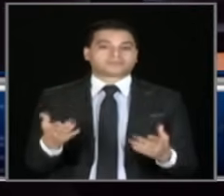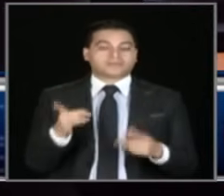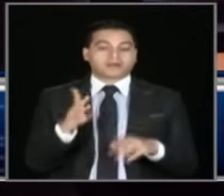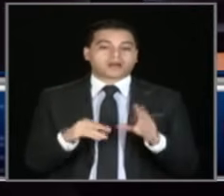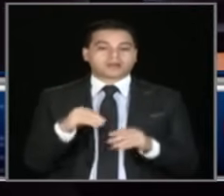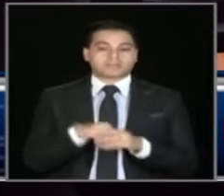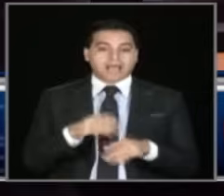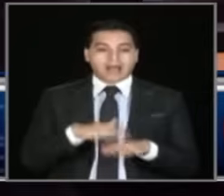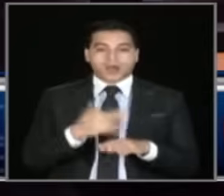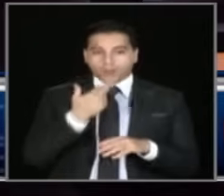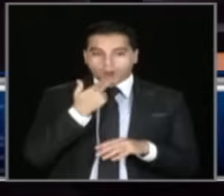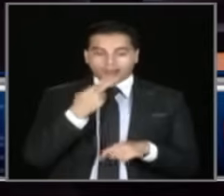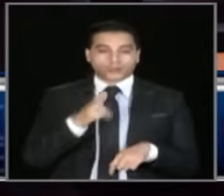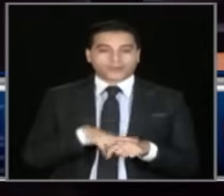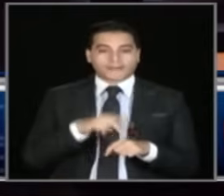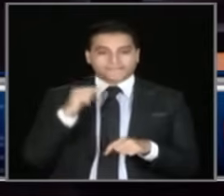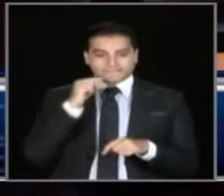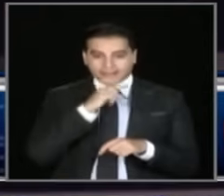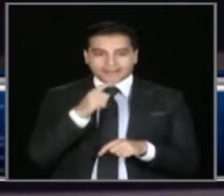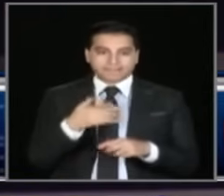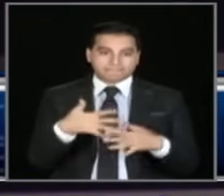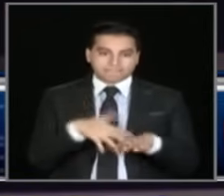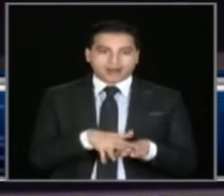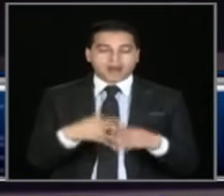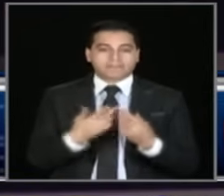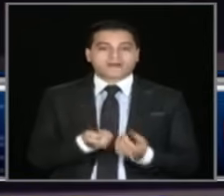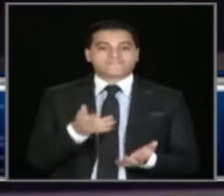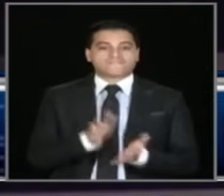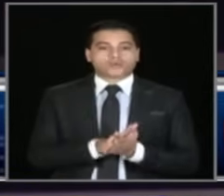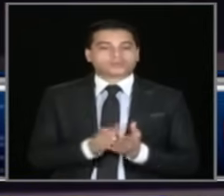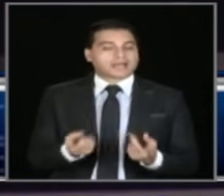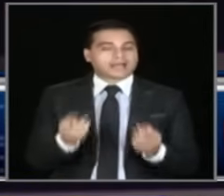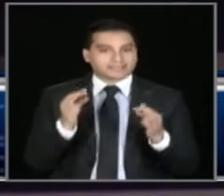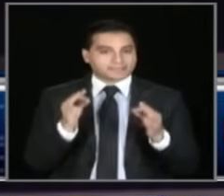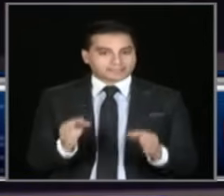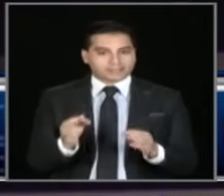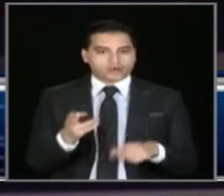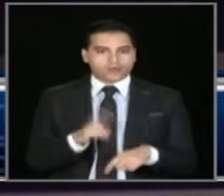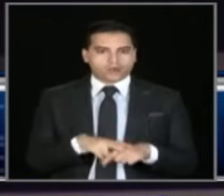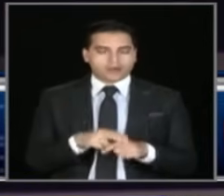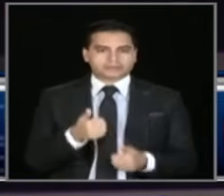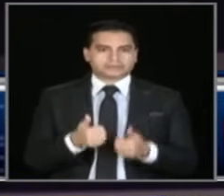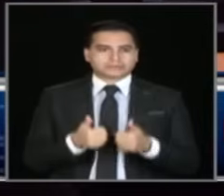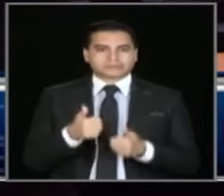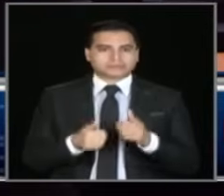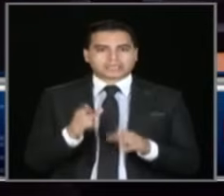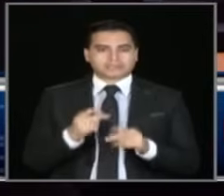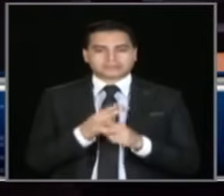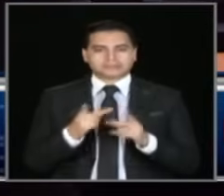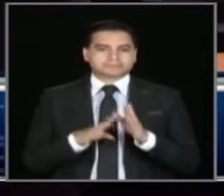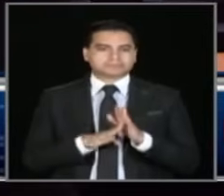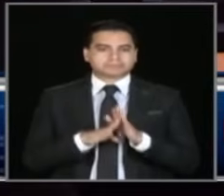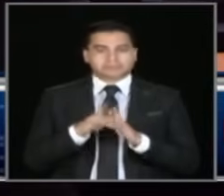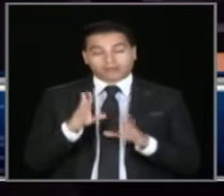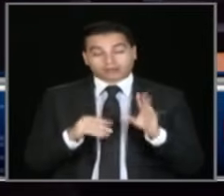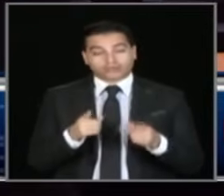بتحكي عن ولد وبنت بتجمعهم صدفة غريبة وبتتصاعد الأحداث. الرواية دي